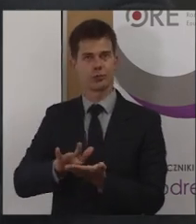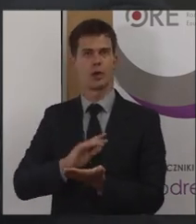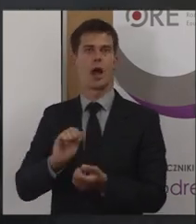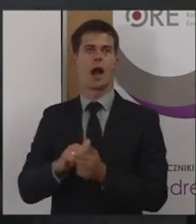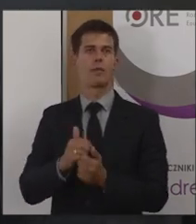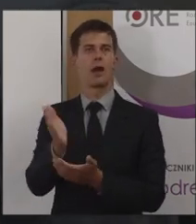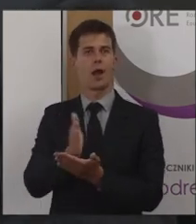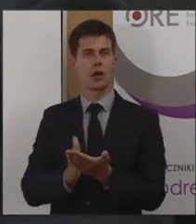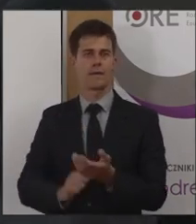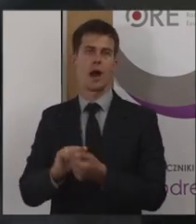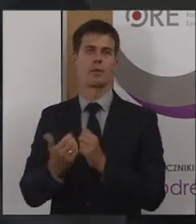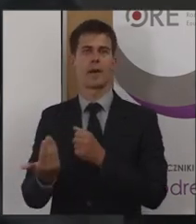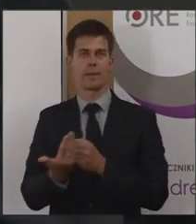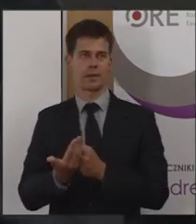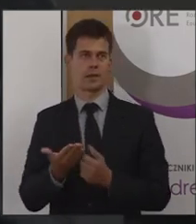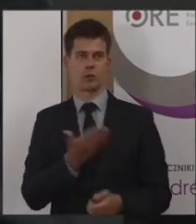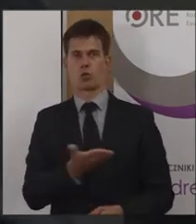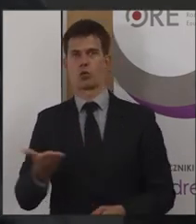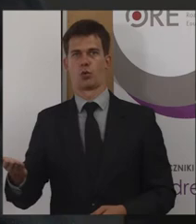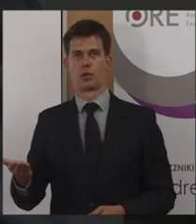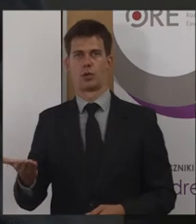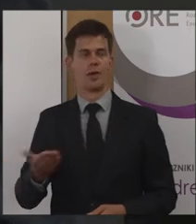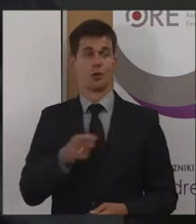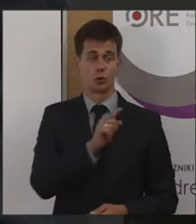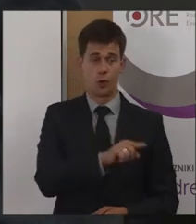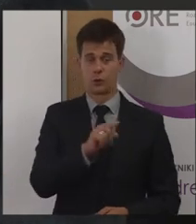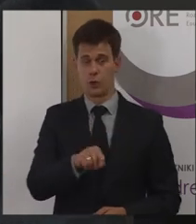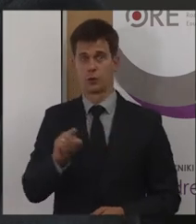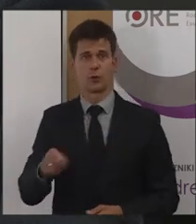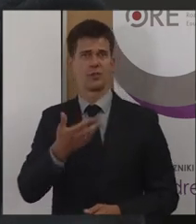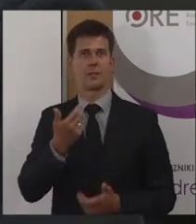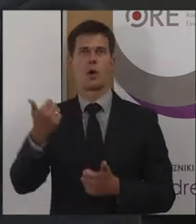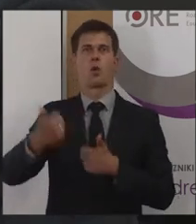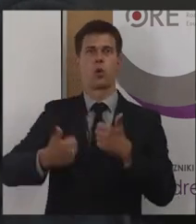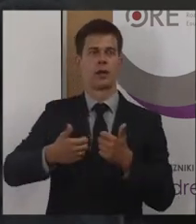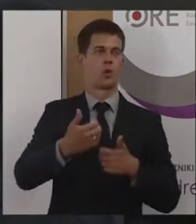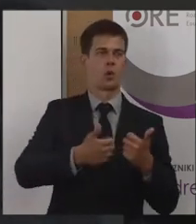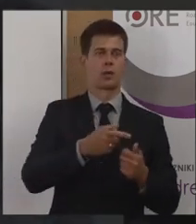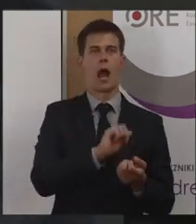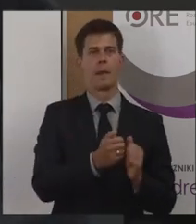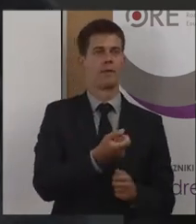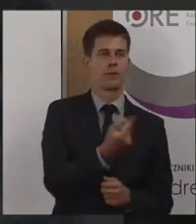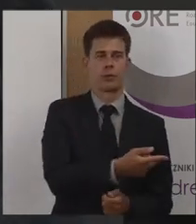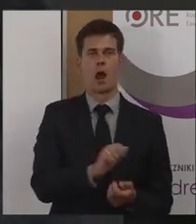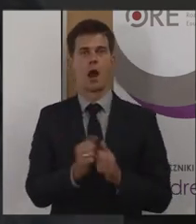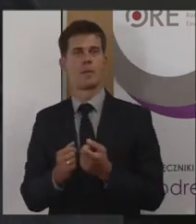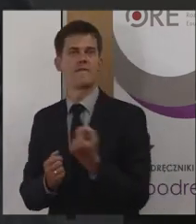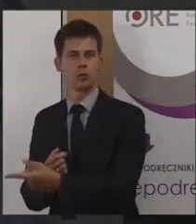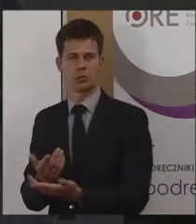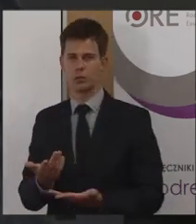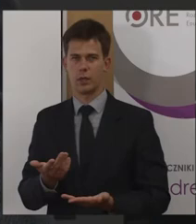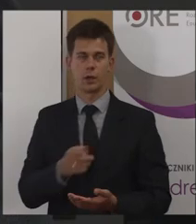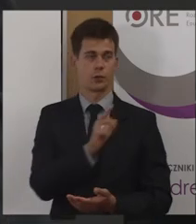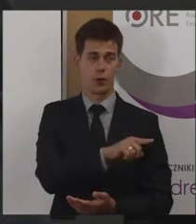Profesor. To nie jest coś konkurencyjnego, tylko jeżeli już mamy taki projekt, jeżeli już robimy e-podręczniki,